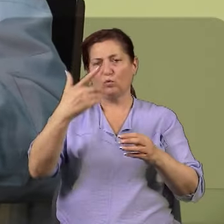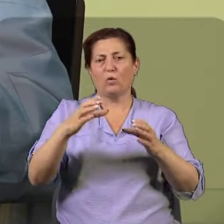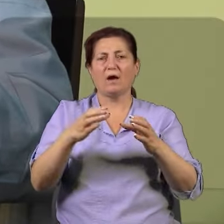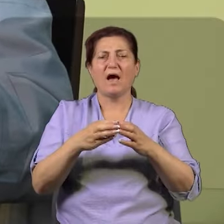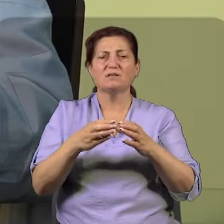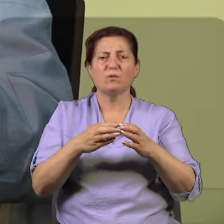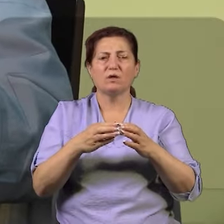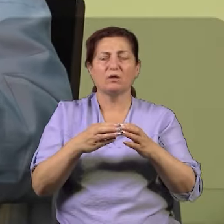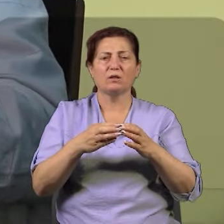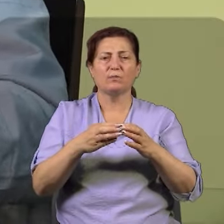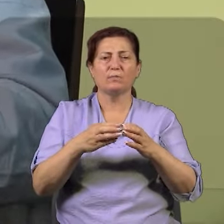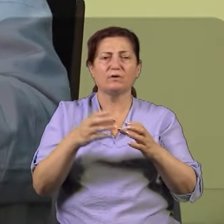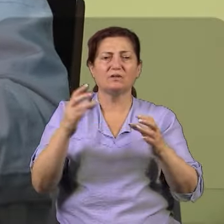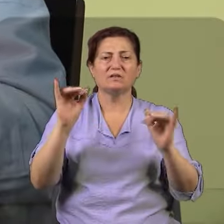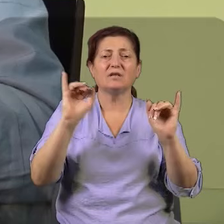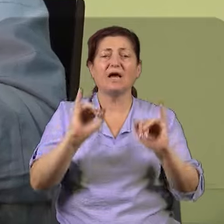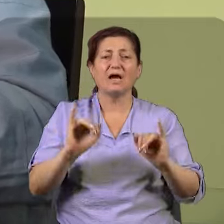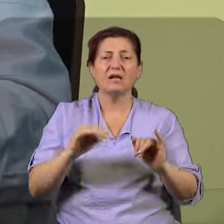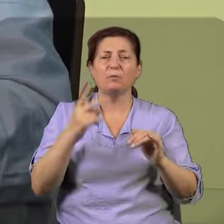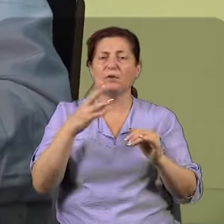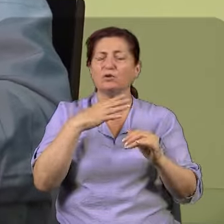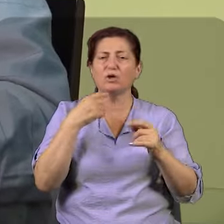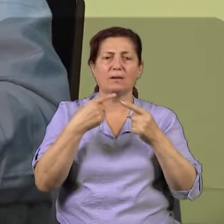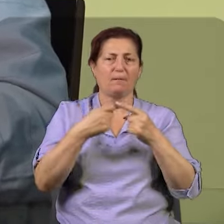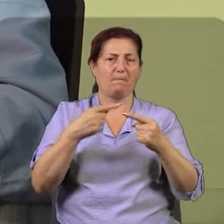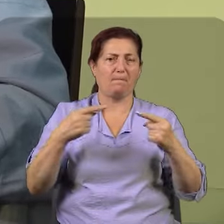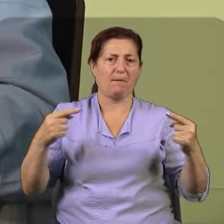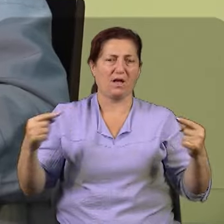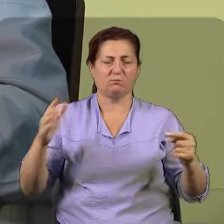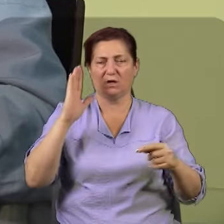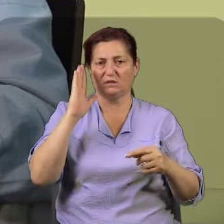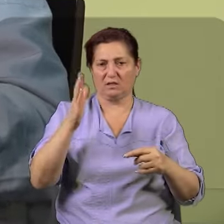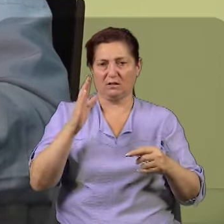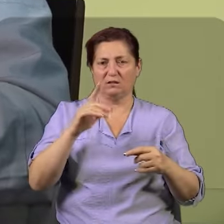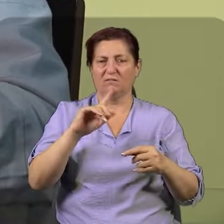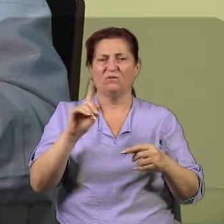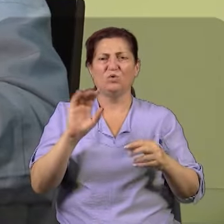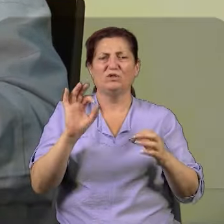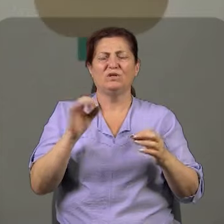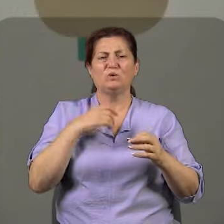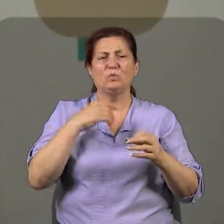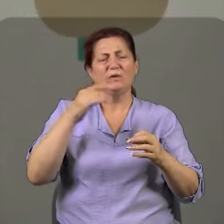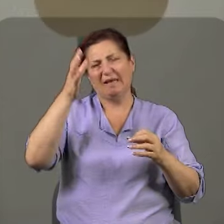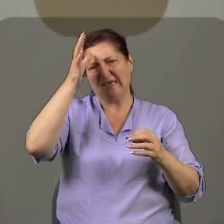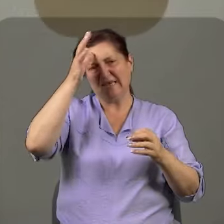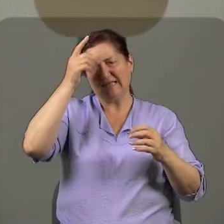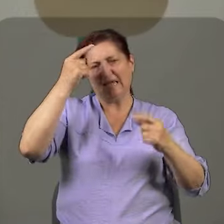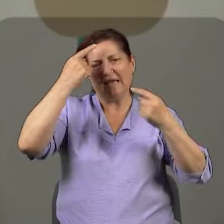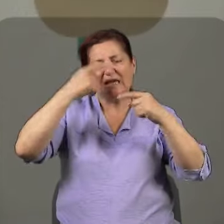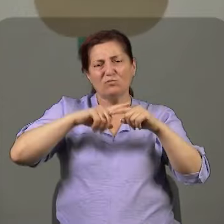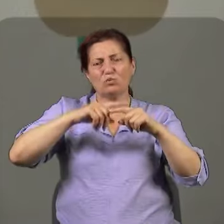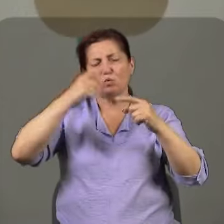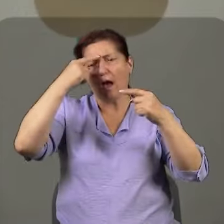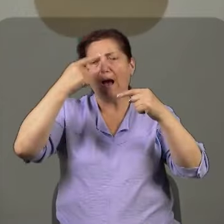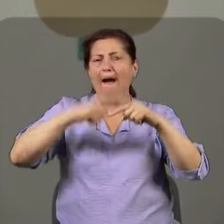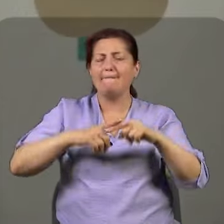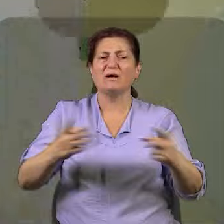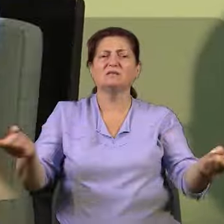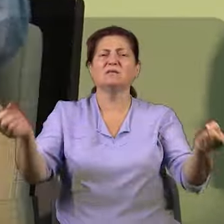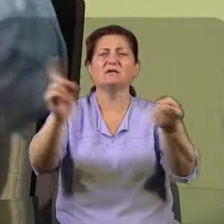պիտի բազմազան լինեն, գիտության հետազոտական աշխատանքների, այսինքն ոչ թե գիտական ինստիտուտները կցված լինեն համալսարաններին կամ